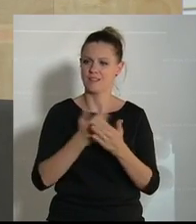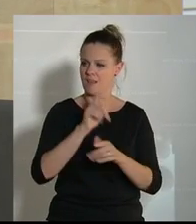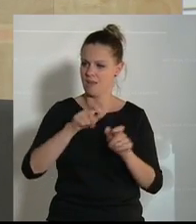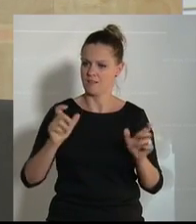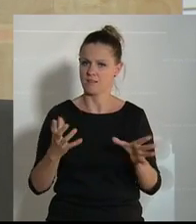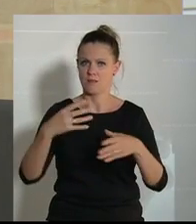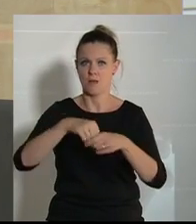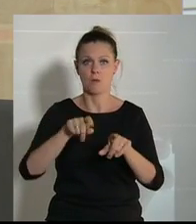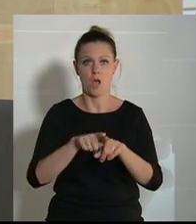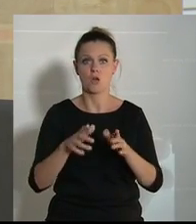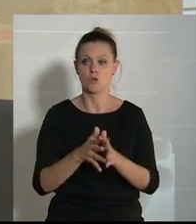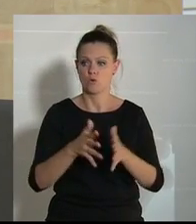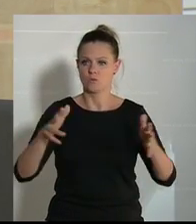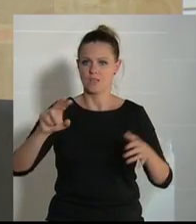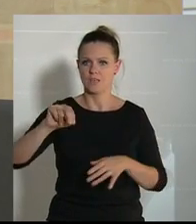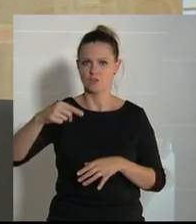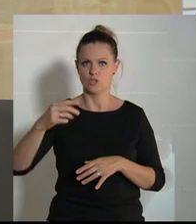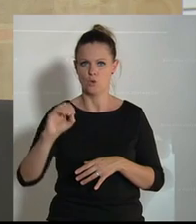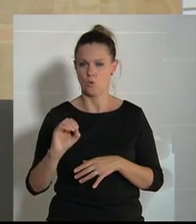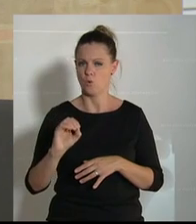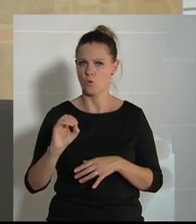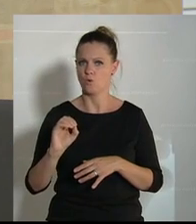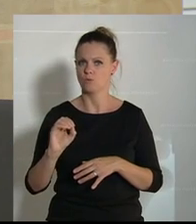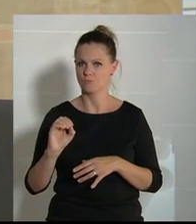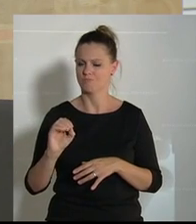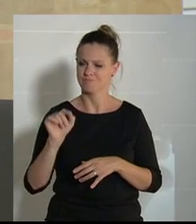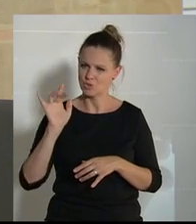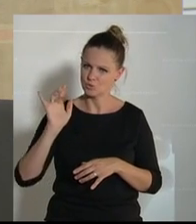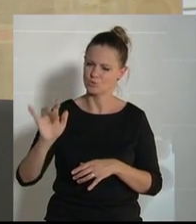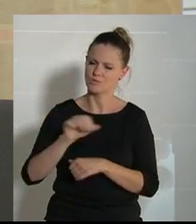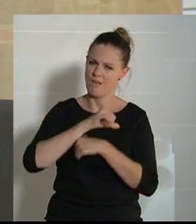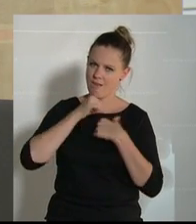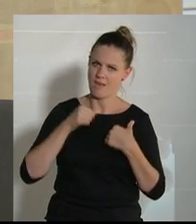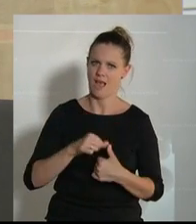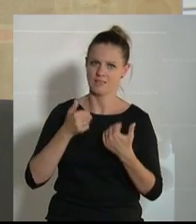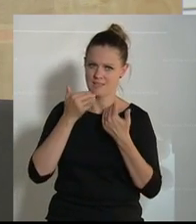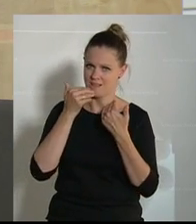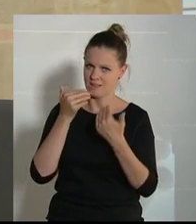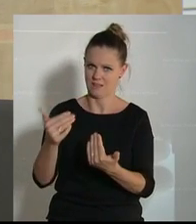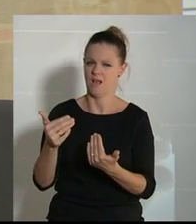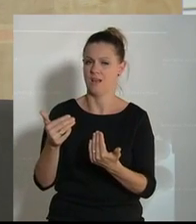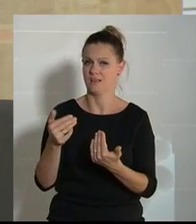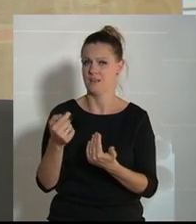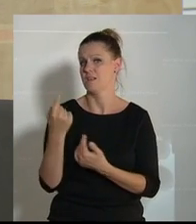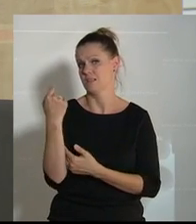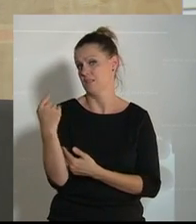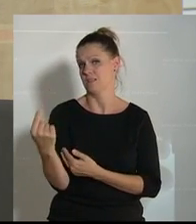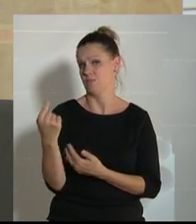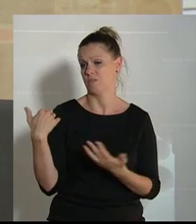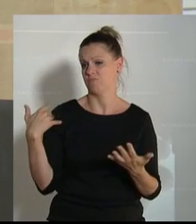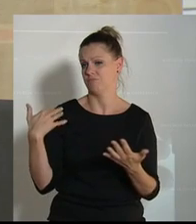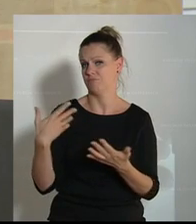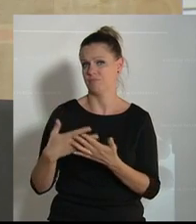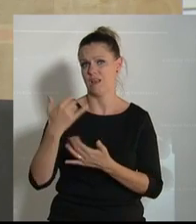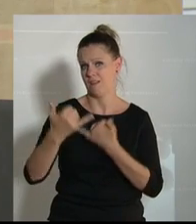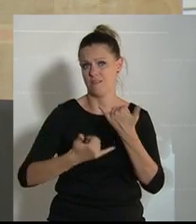aber auch der großen NGOs, bei denen ich mich sehr, sehr herzlich dafür bedanken möchte, dass sie seit vielen